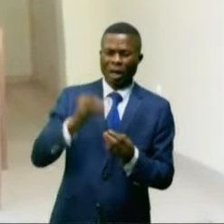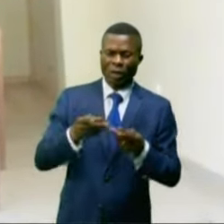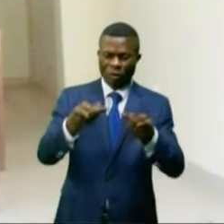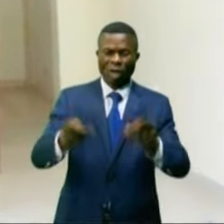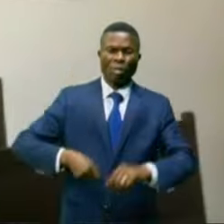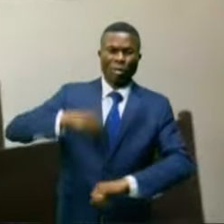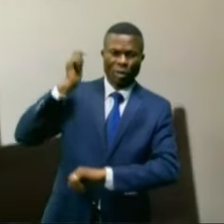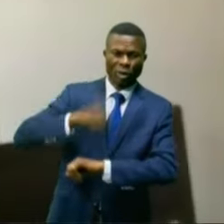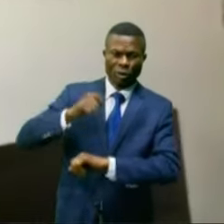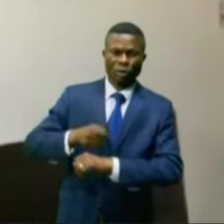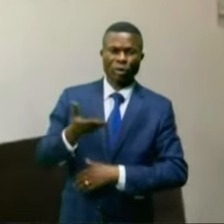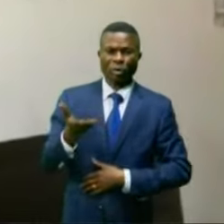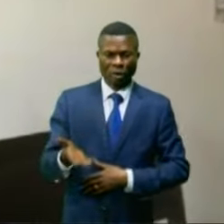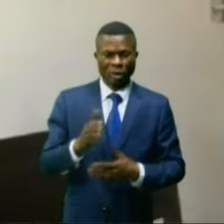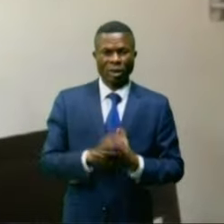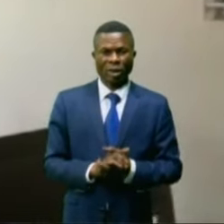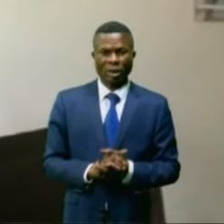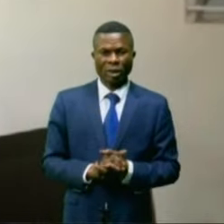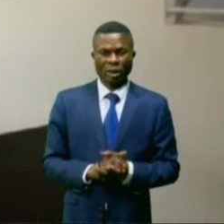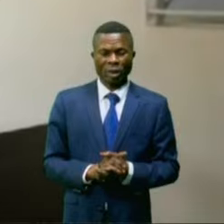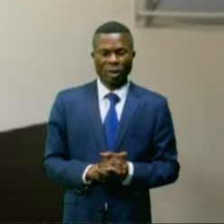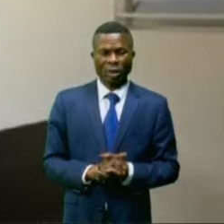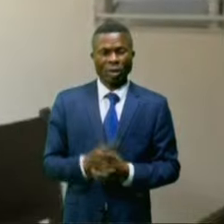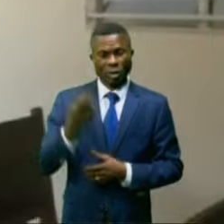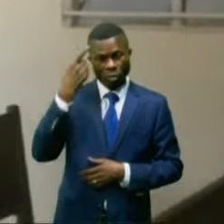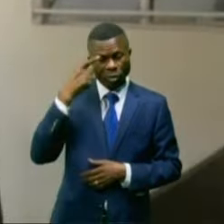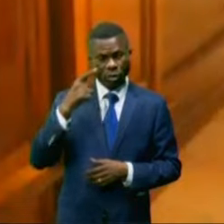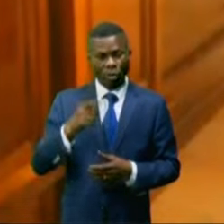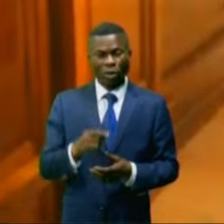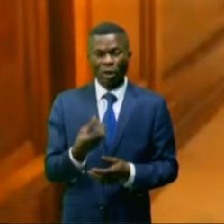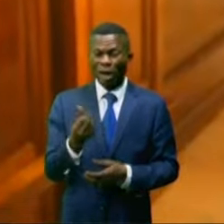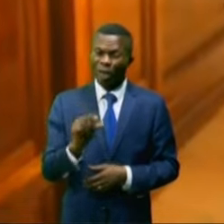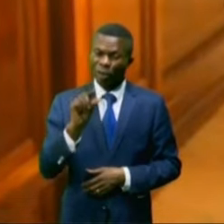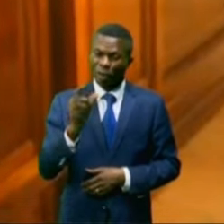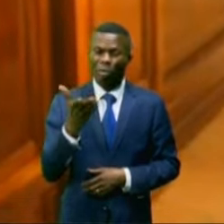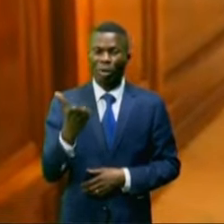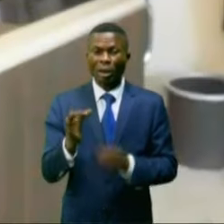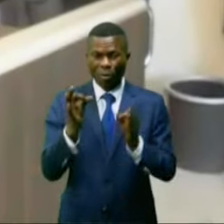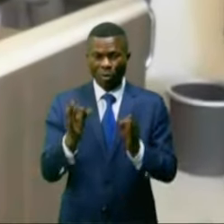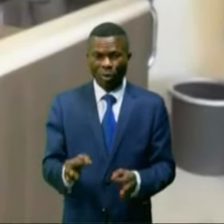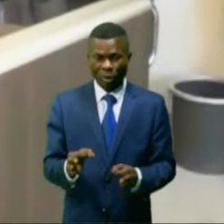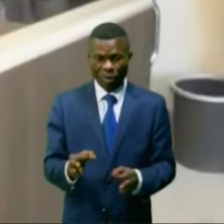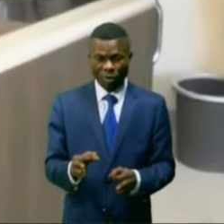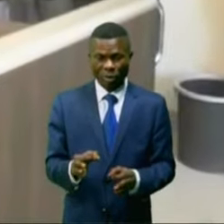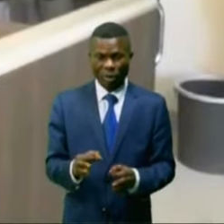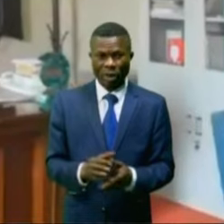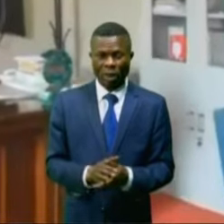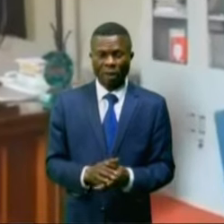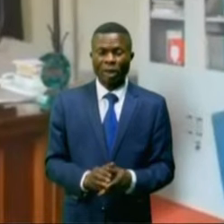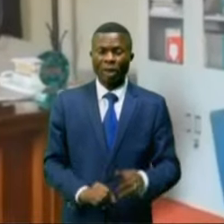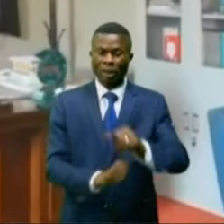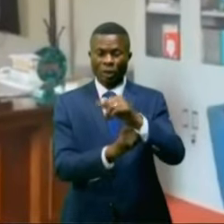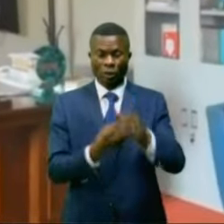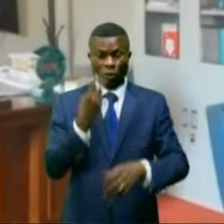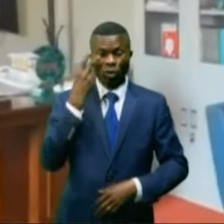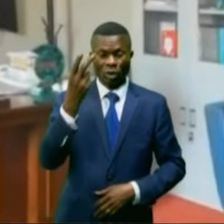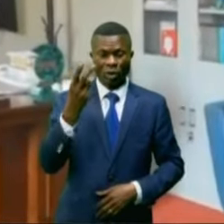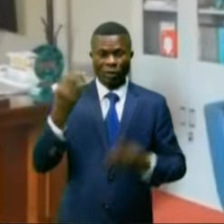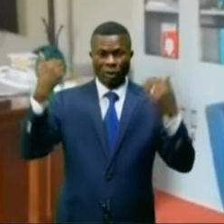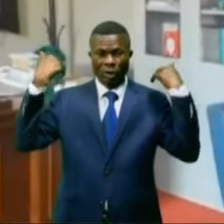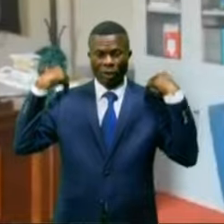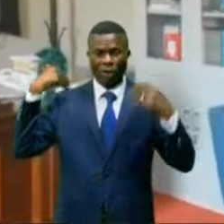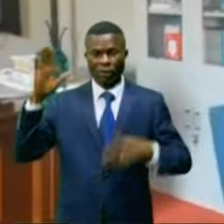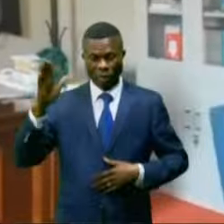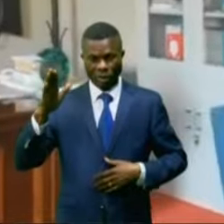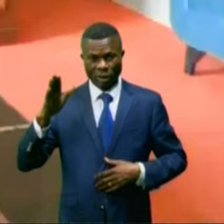cette juridiction. En dépit des maigres moyens et voulant s'aligner sur la vision du chef de l'État, c'est-à-dire